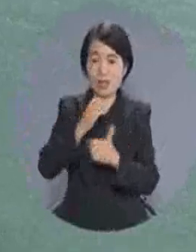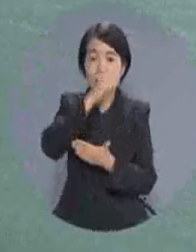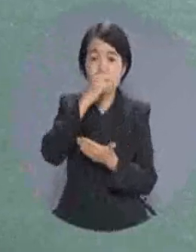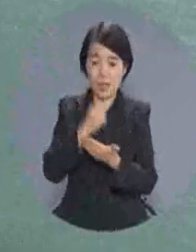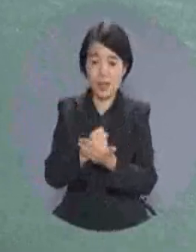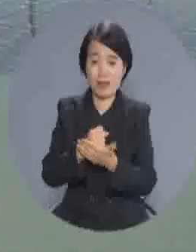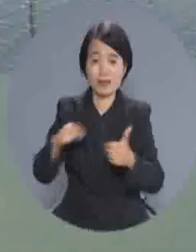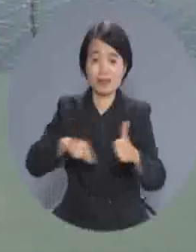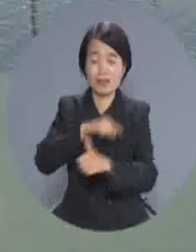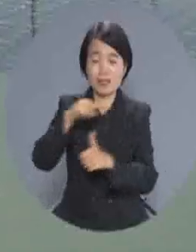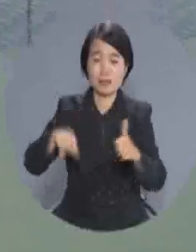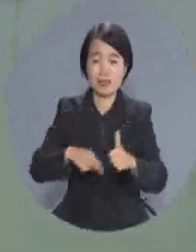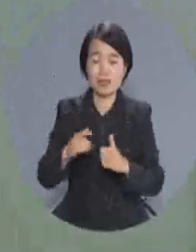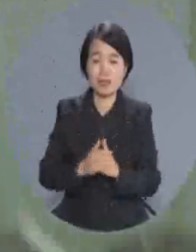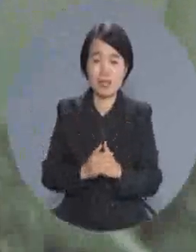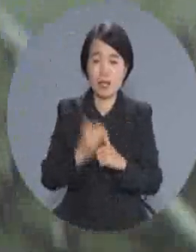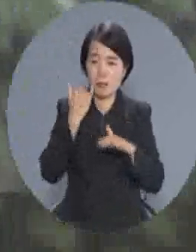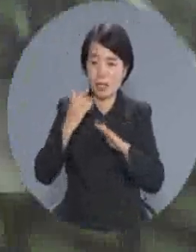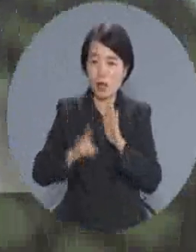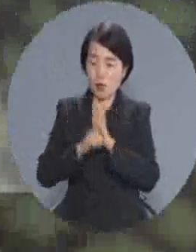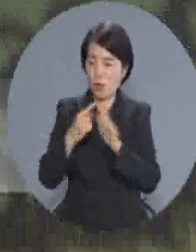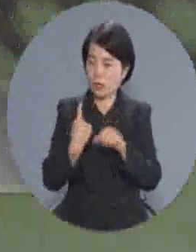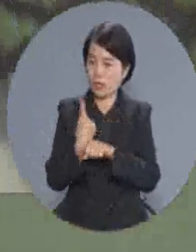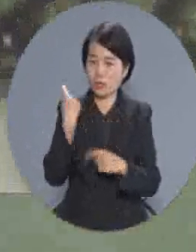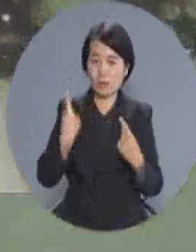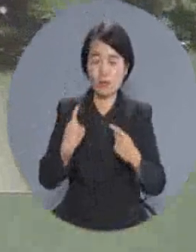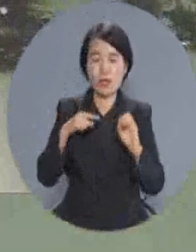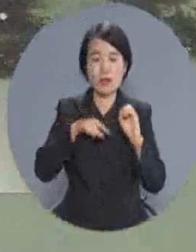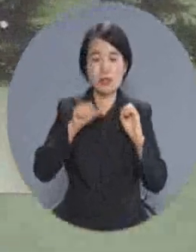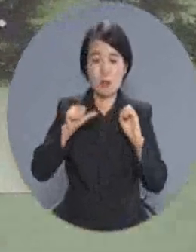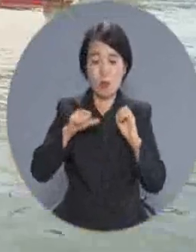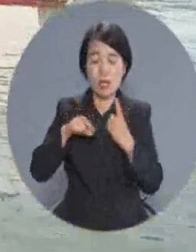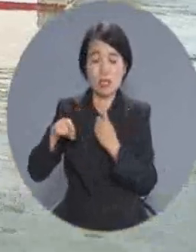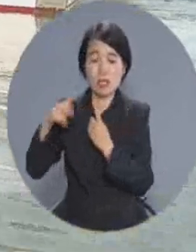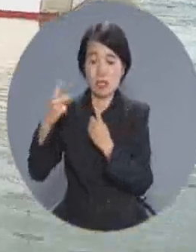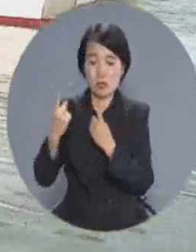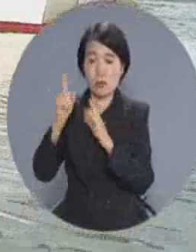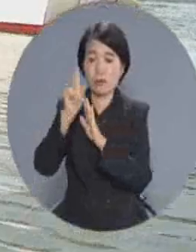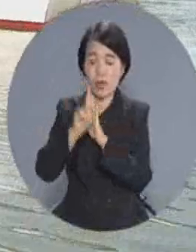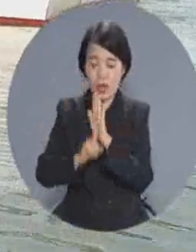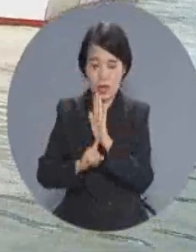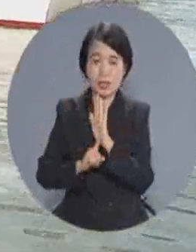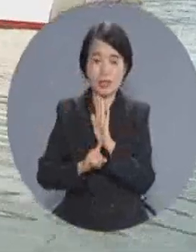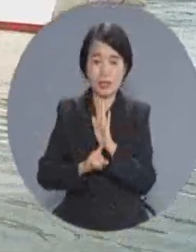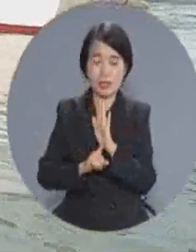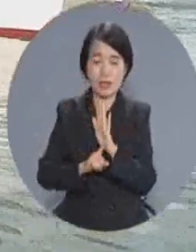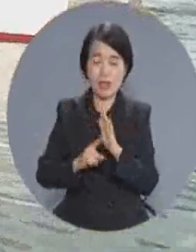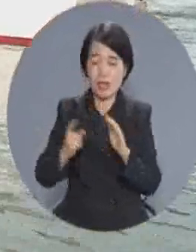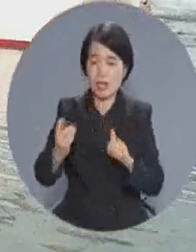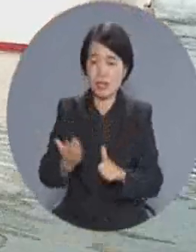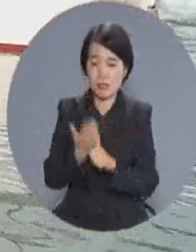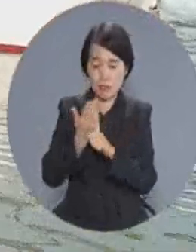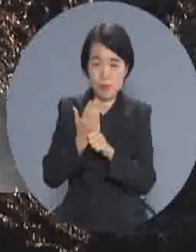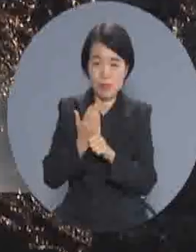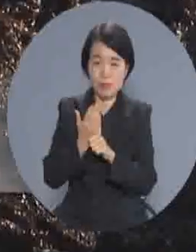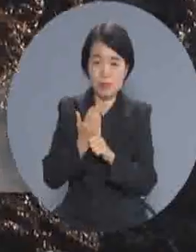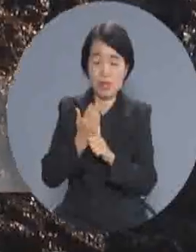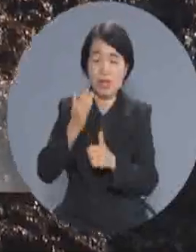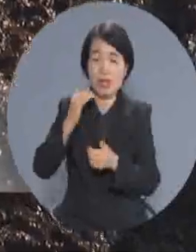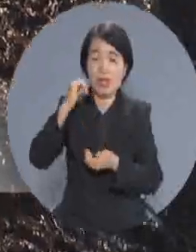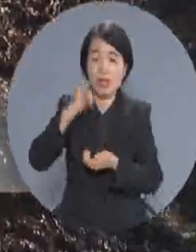안성맞춤입니다. 바다 수온이 작년보다 0.5에서 1도가량 낮아 김 양식 한계